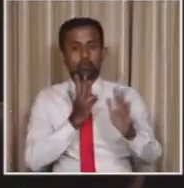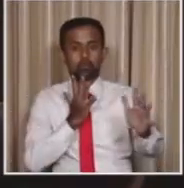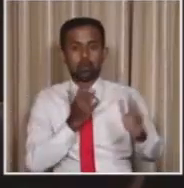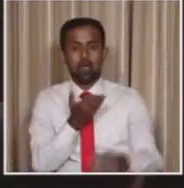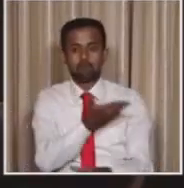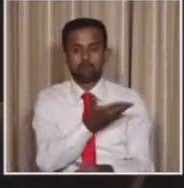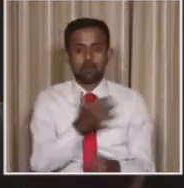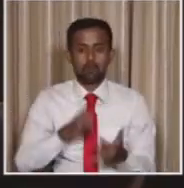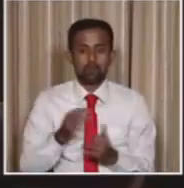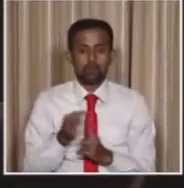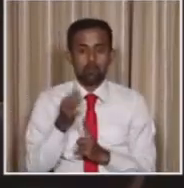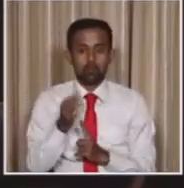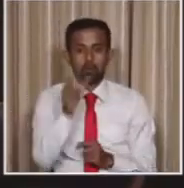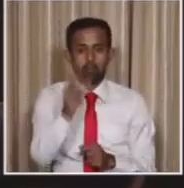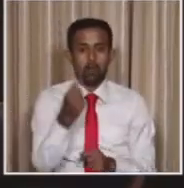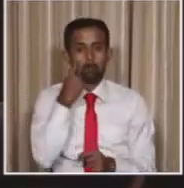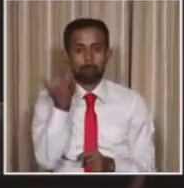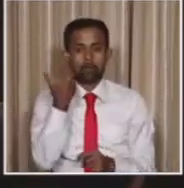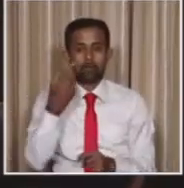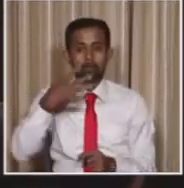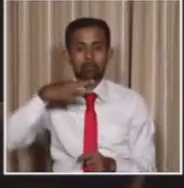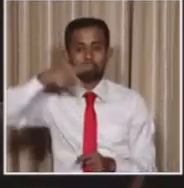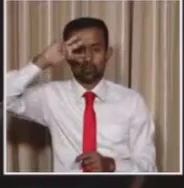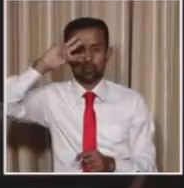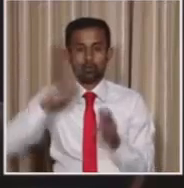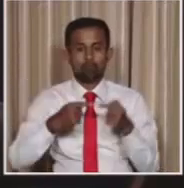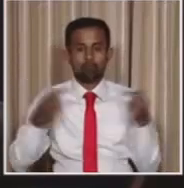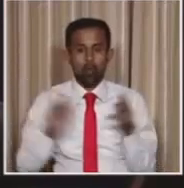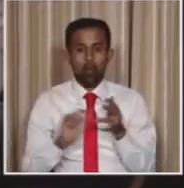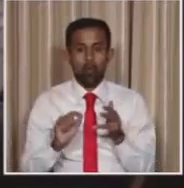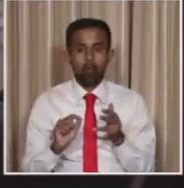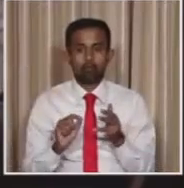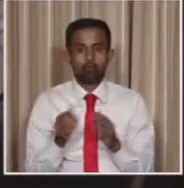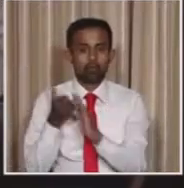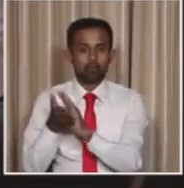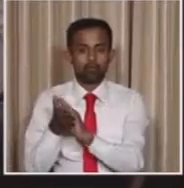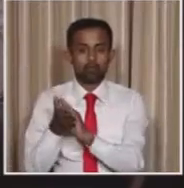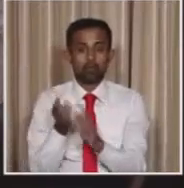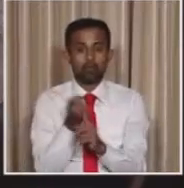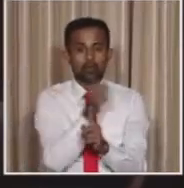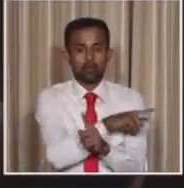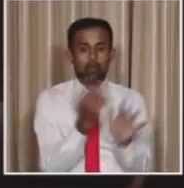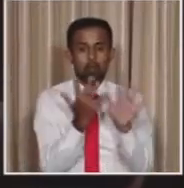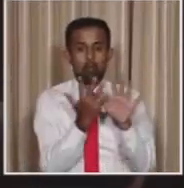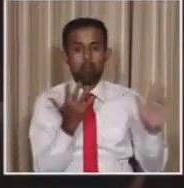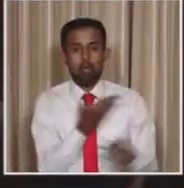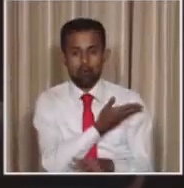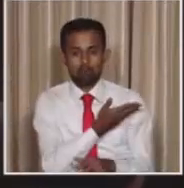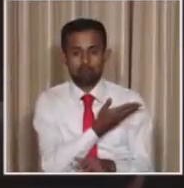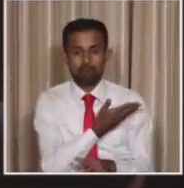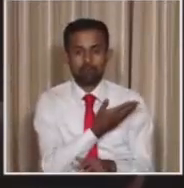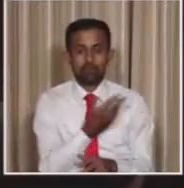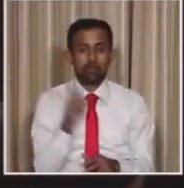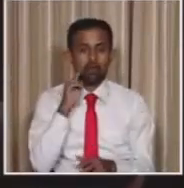ඉන්නේ. සජිත් මහත්තයා ඔබතුමාට පේන්නේ නැහැ තුන්වෙනි තට්ටුවේ ඔබතුමා විපක්ෂ නායකාරී කාර්යාලයේ හිටියට එයා පැත්තේ පෝලිං ගාලා ඉන්නේ.